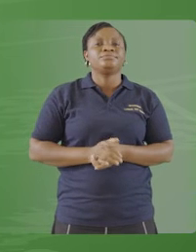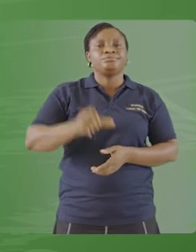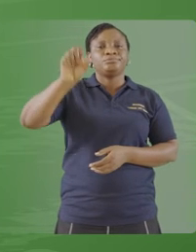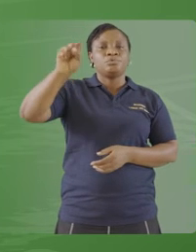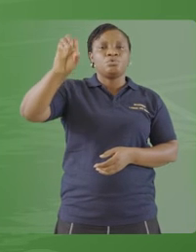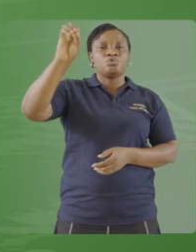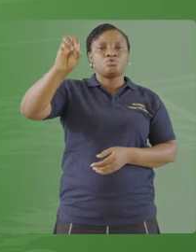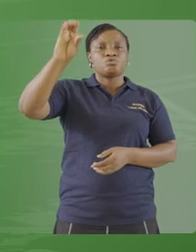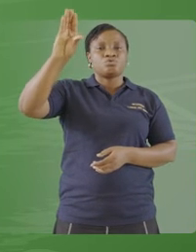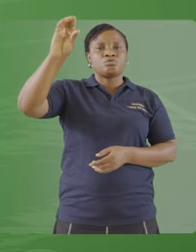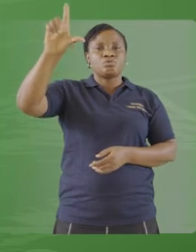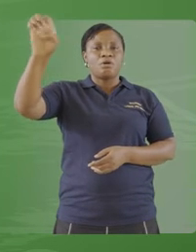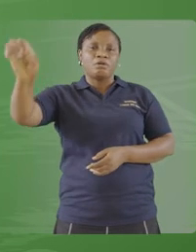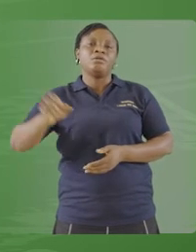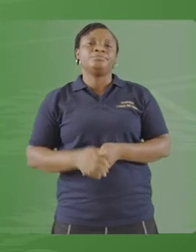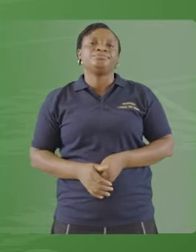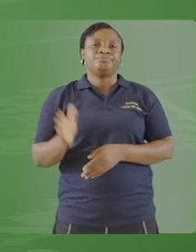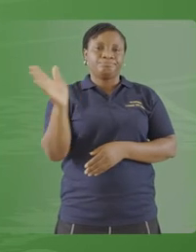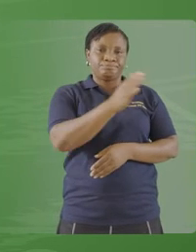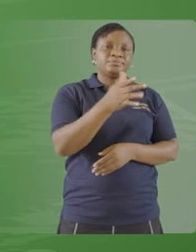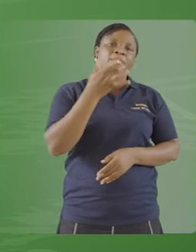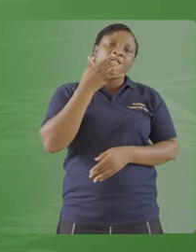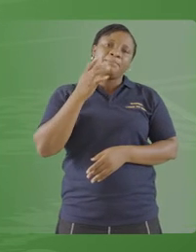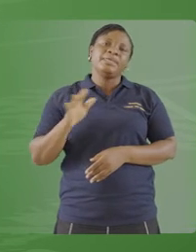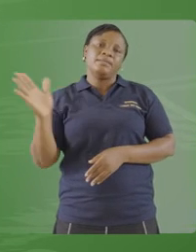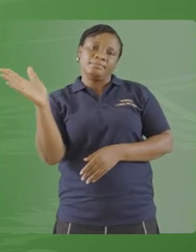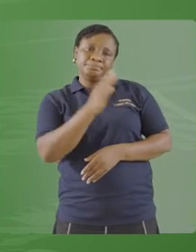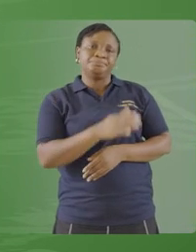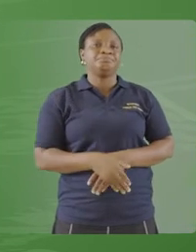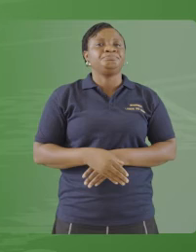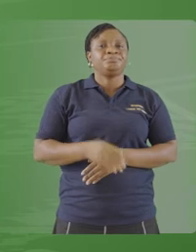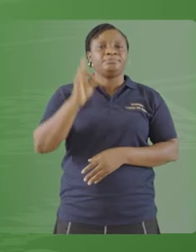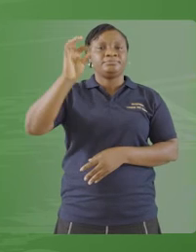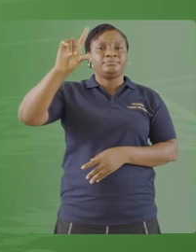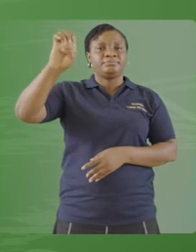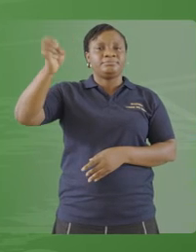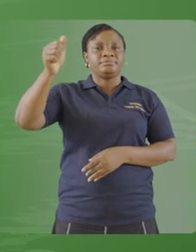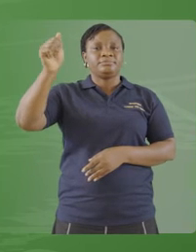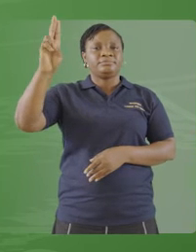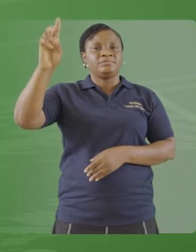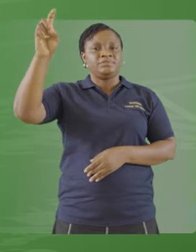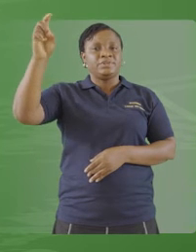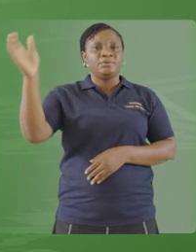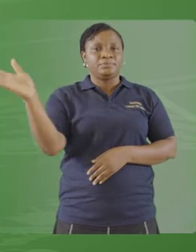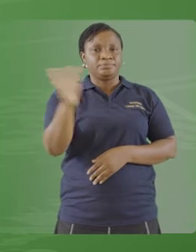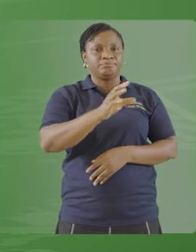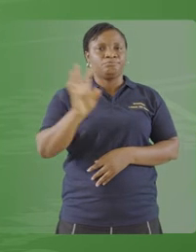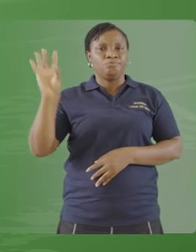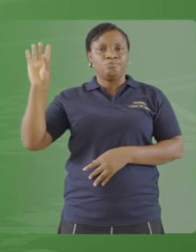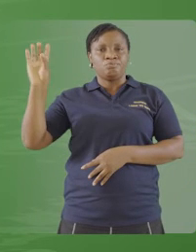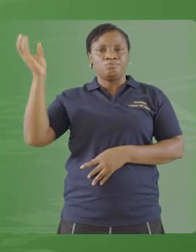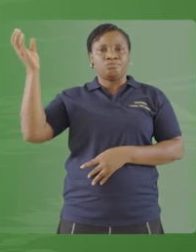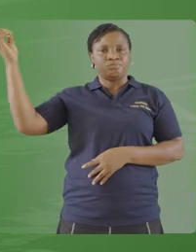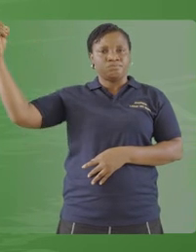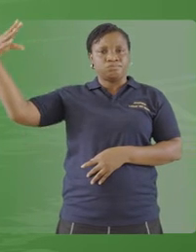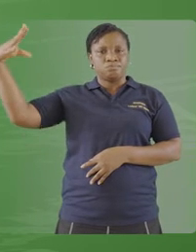Le socle, la pile, les fléaux, l'ampoule,